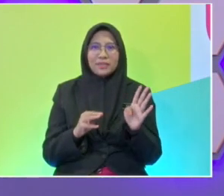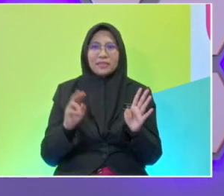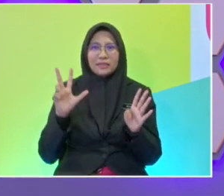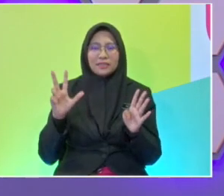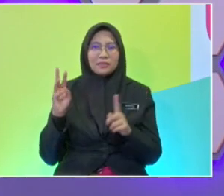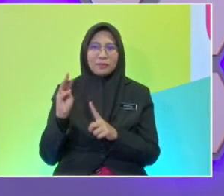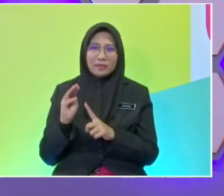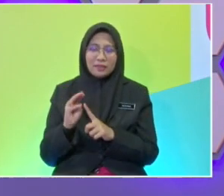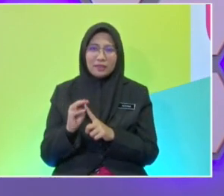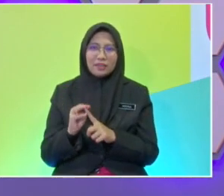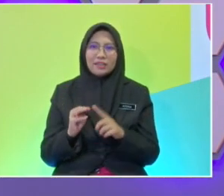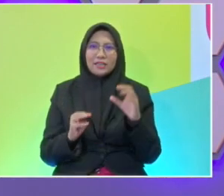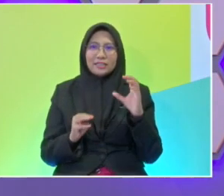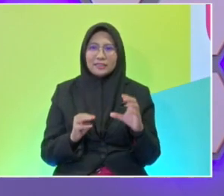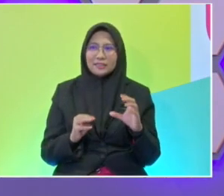itu